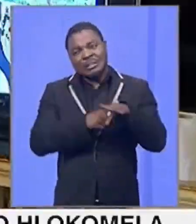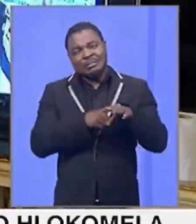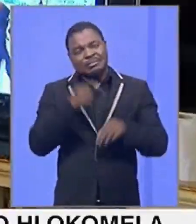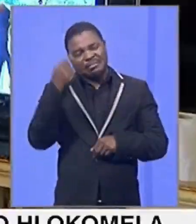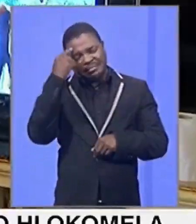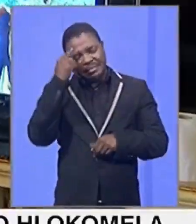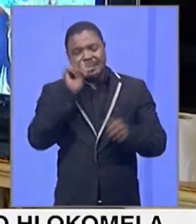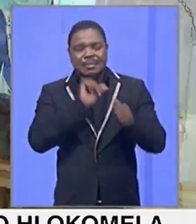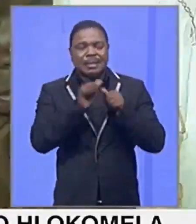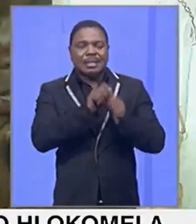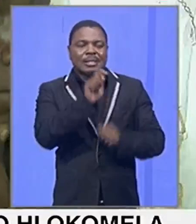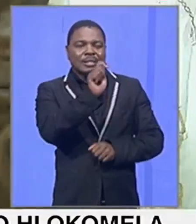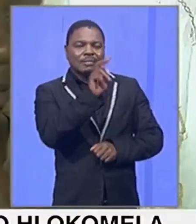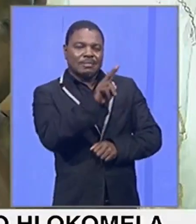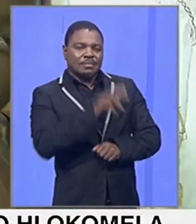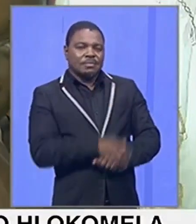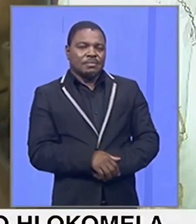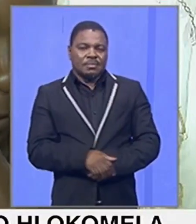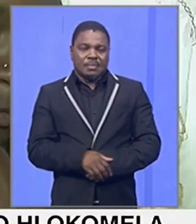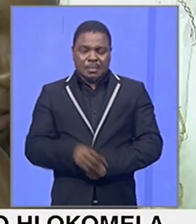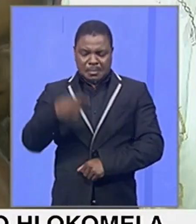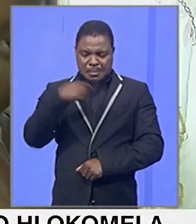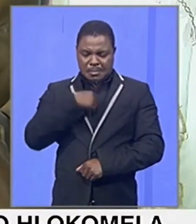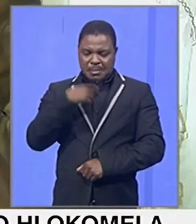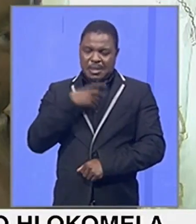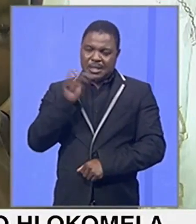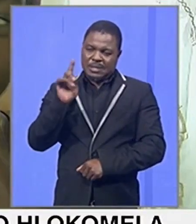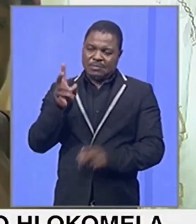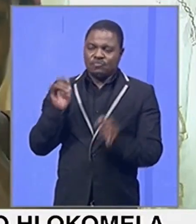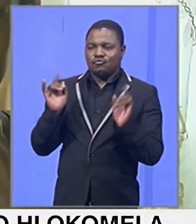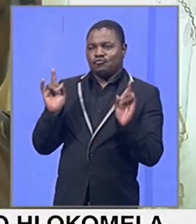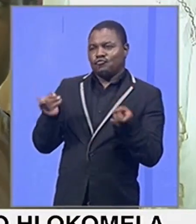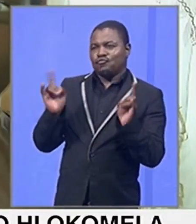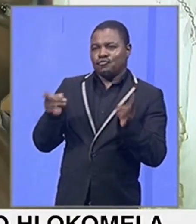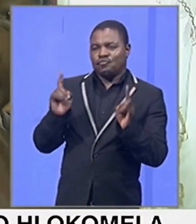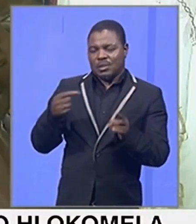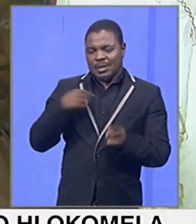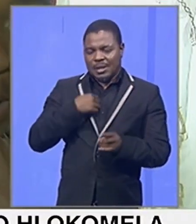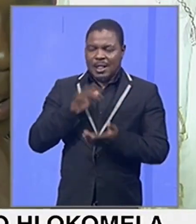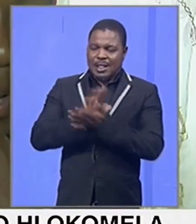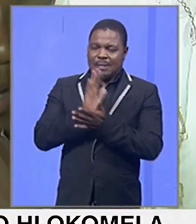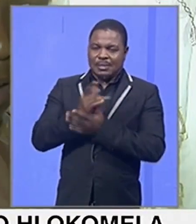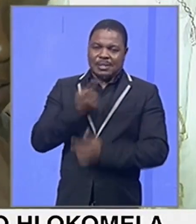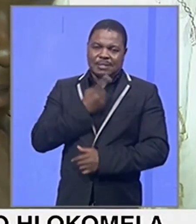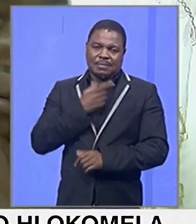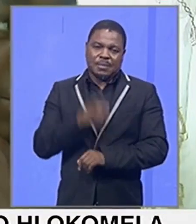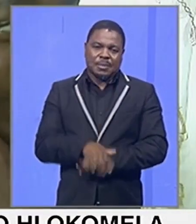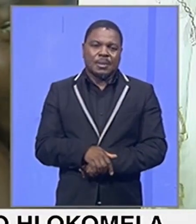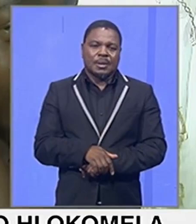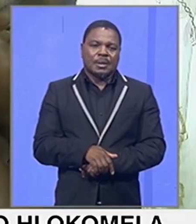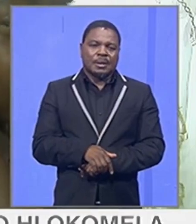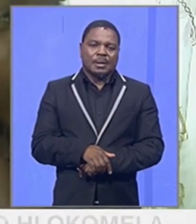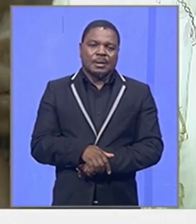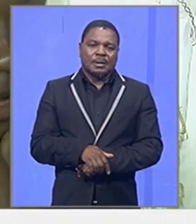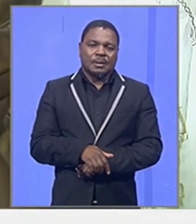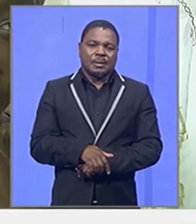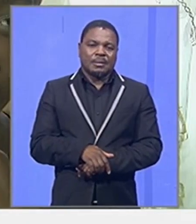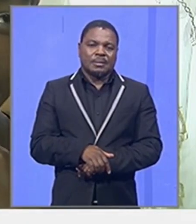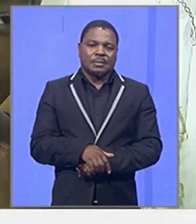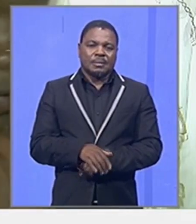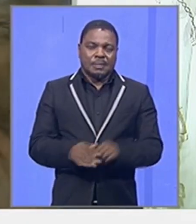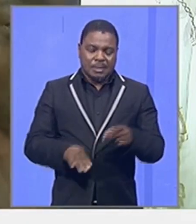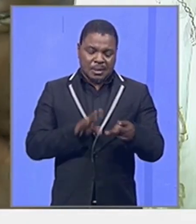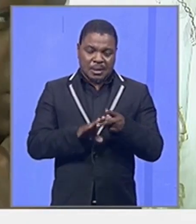go ba bantši. I watch TV to make myself happy, and